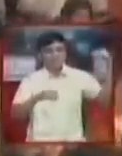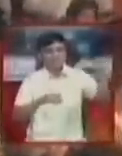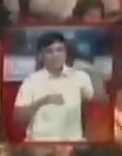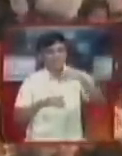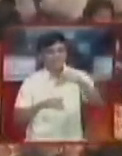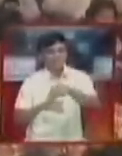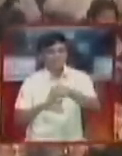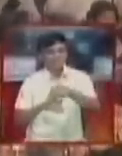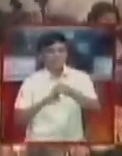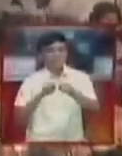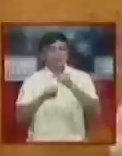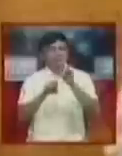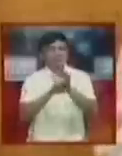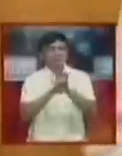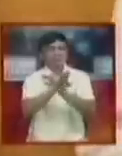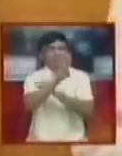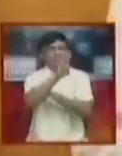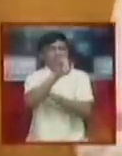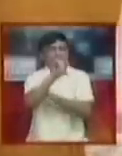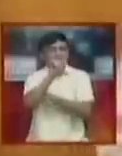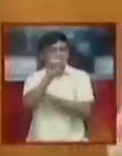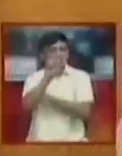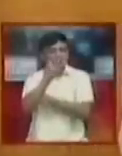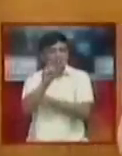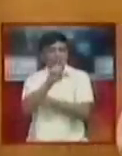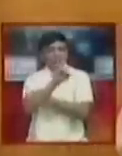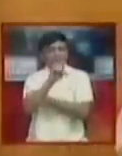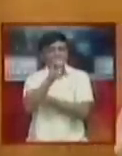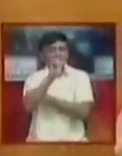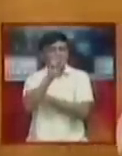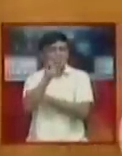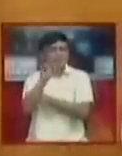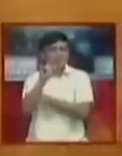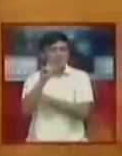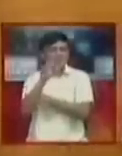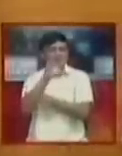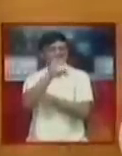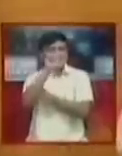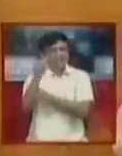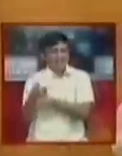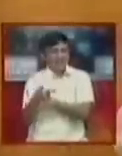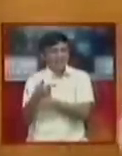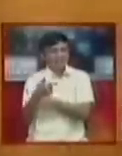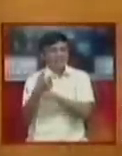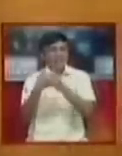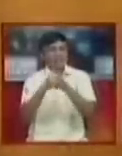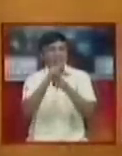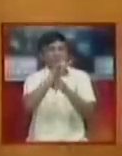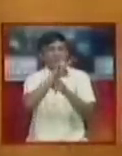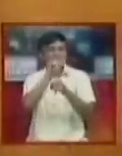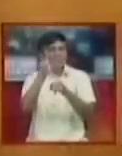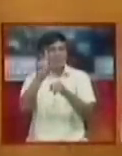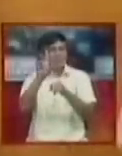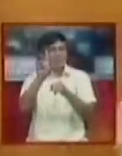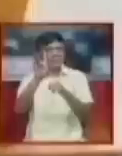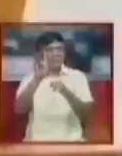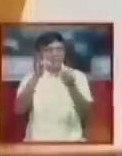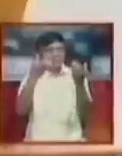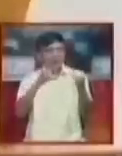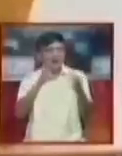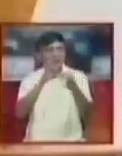Sa mga bayan ng Balesteros at Claveria sa Cagayan, may 228 na kaso ng dengue noong